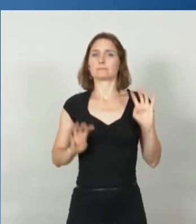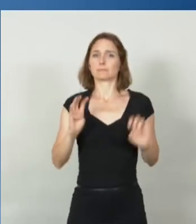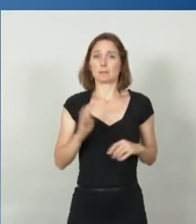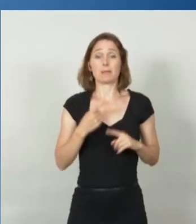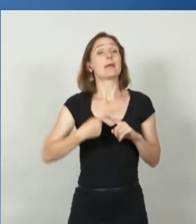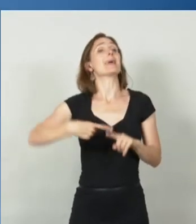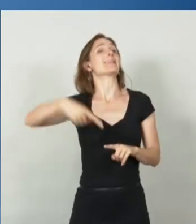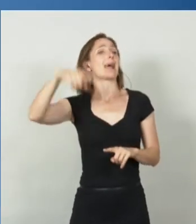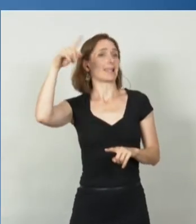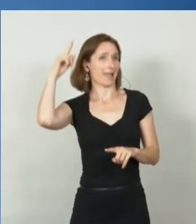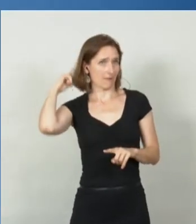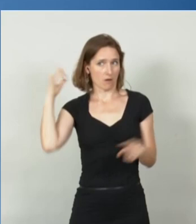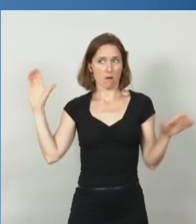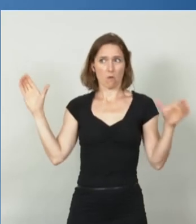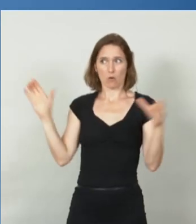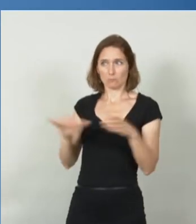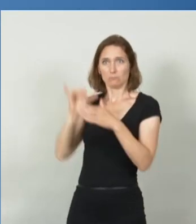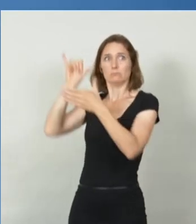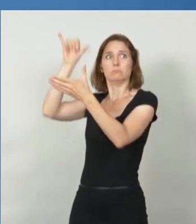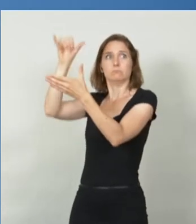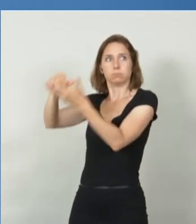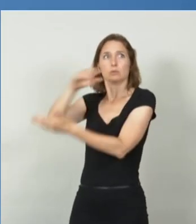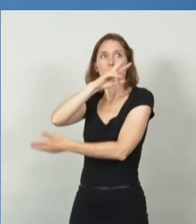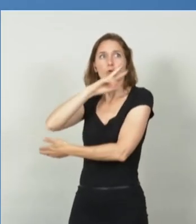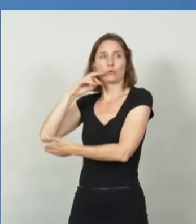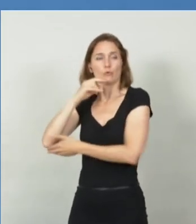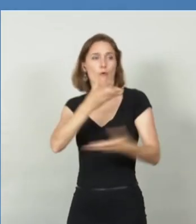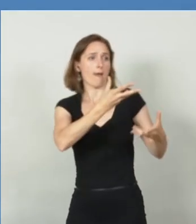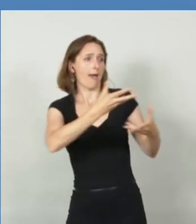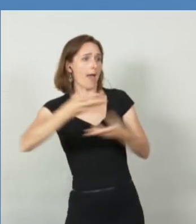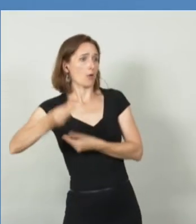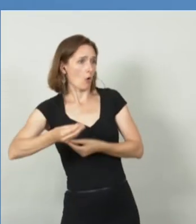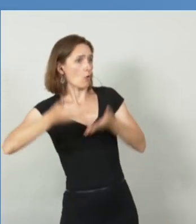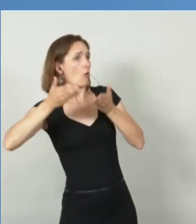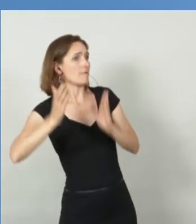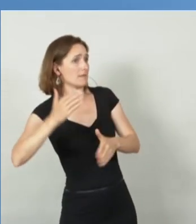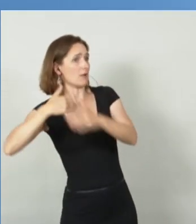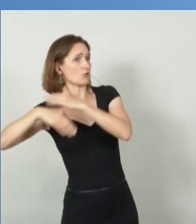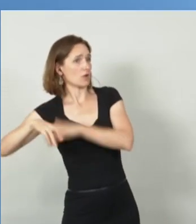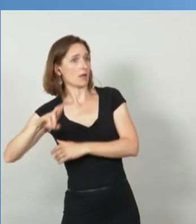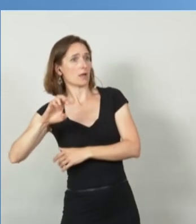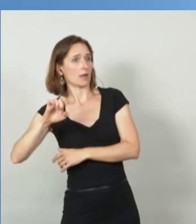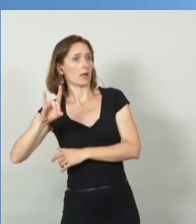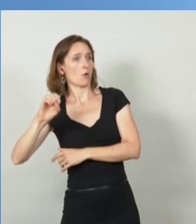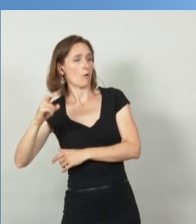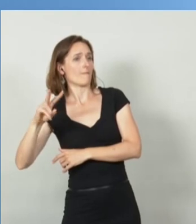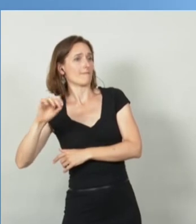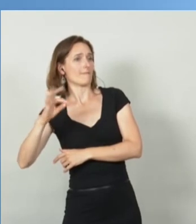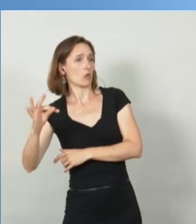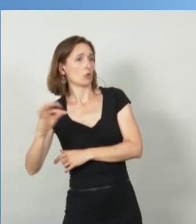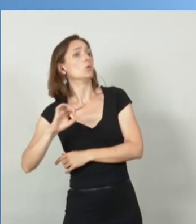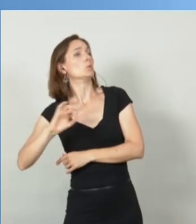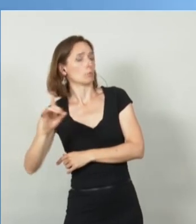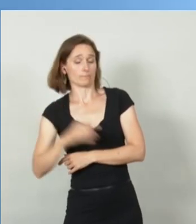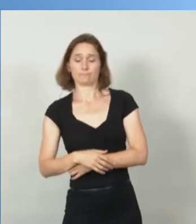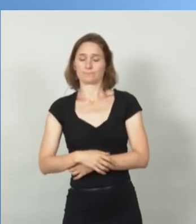elle n'était pas parti en Israël et n'ont pas été officiellement par le pote s'est arrêté de la part de rééo vote tout